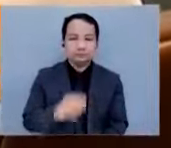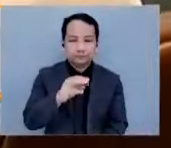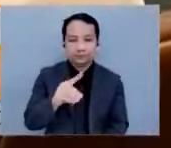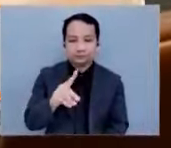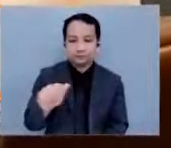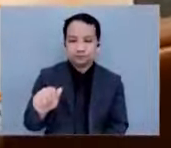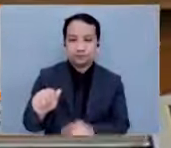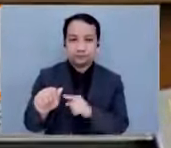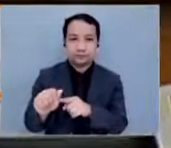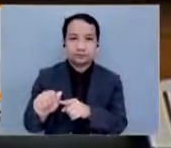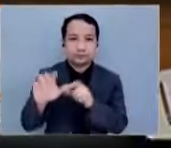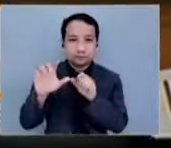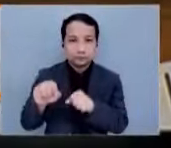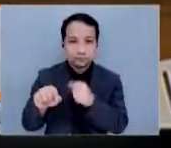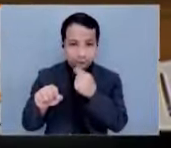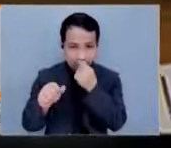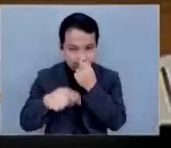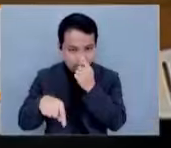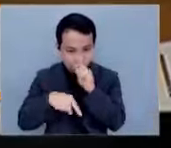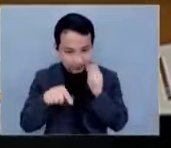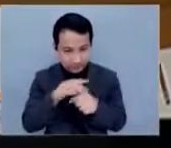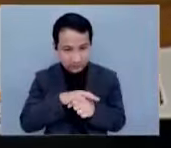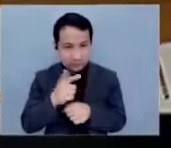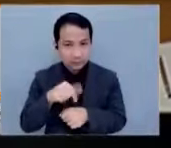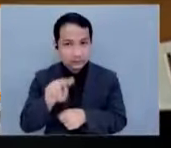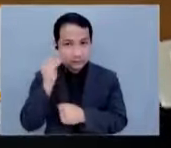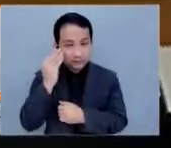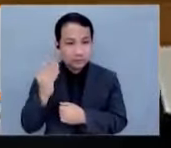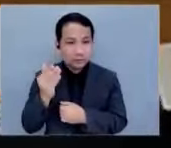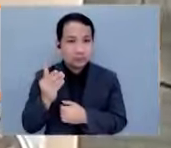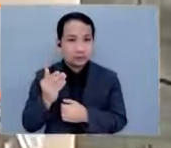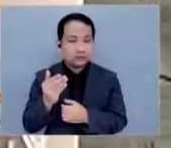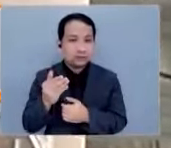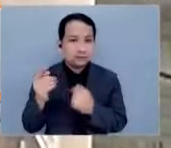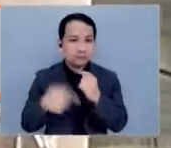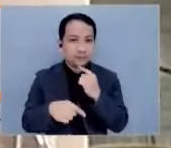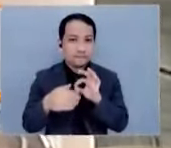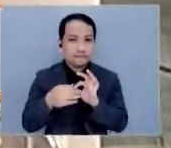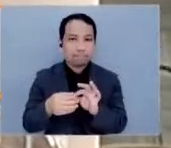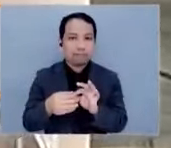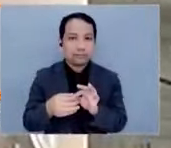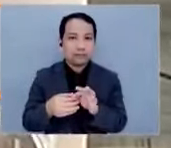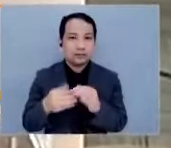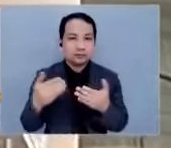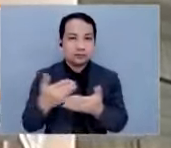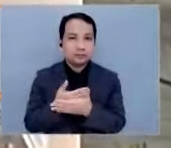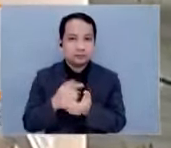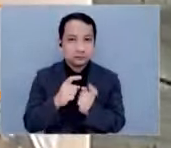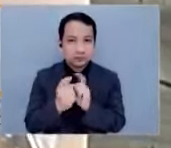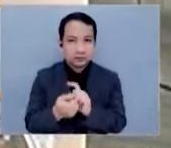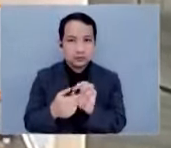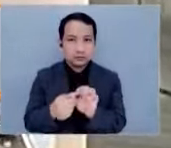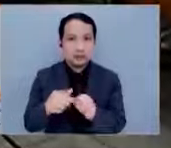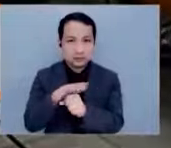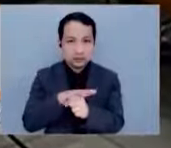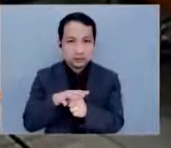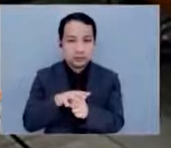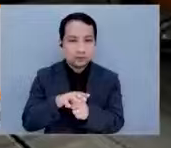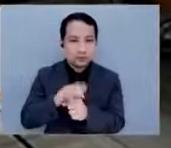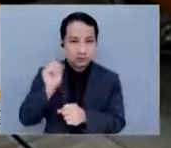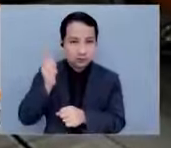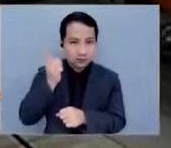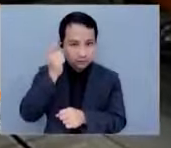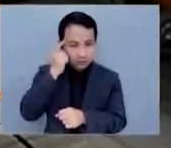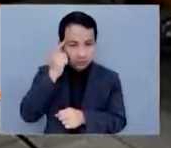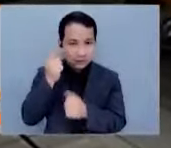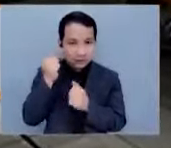pa rin ang mga traffic enforcer ng mga LGU na mga pasaway na motorista. Yan ay habang nag-a-adjust sa mga lokal na gobyerno sa pagsunod sa